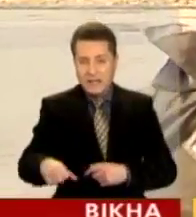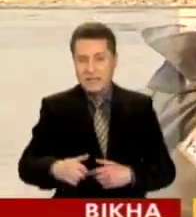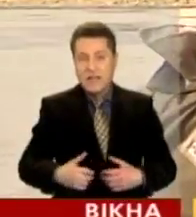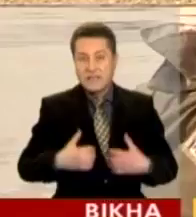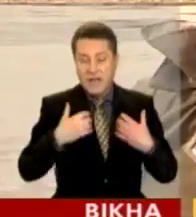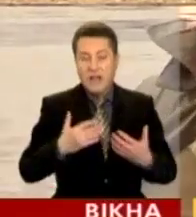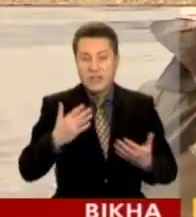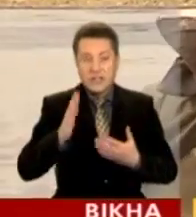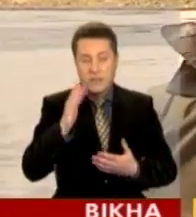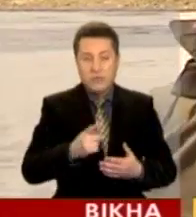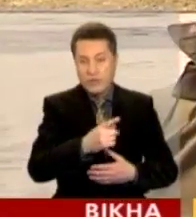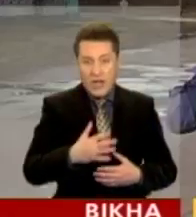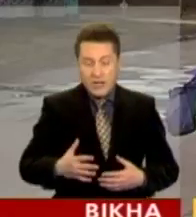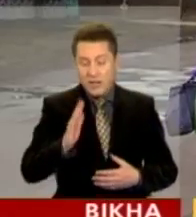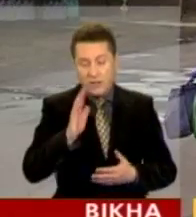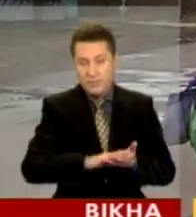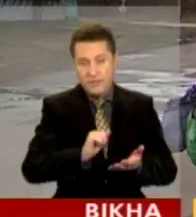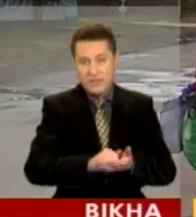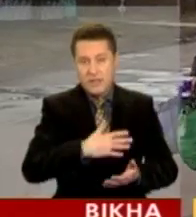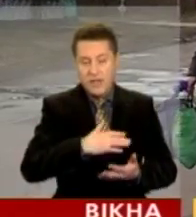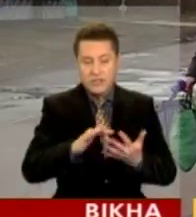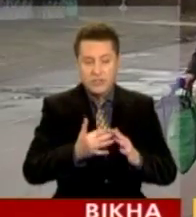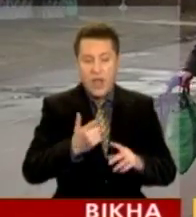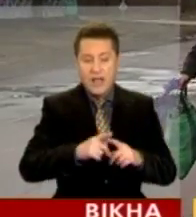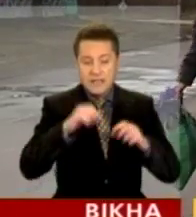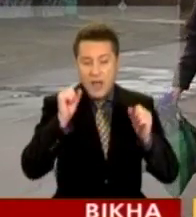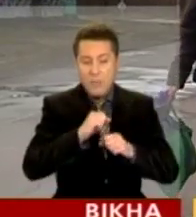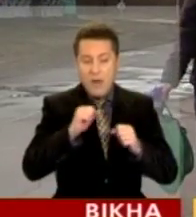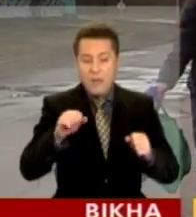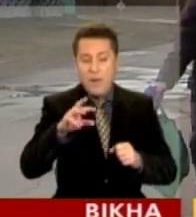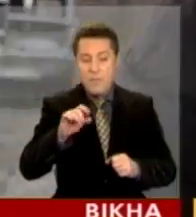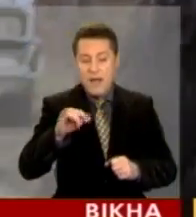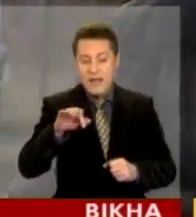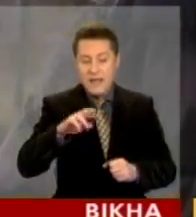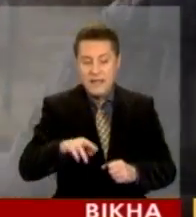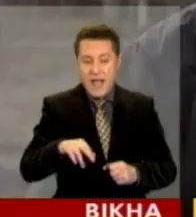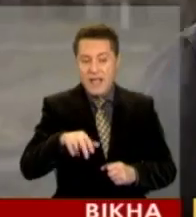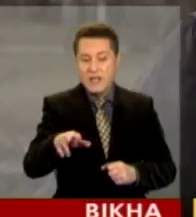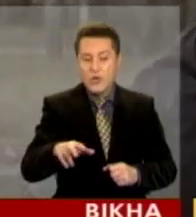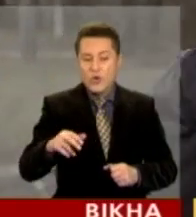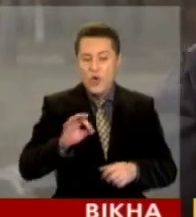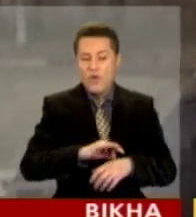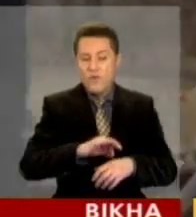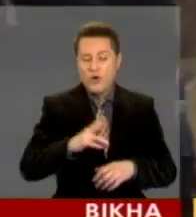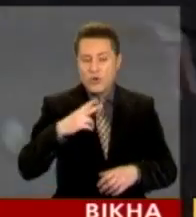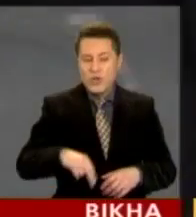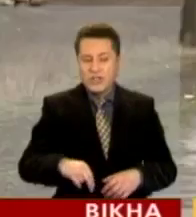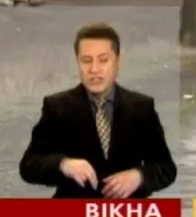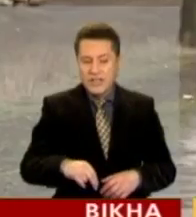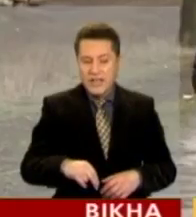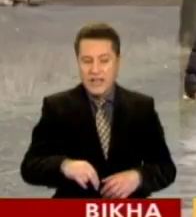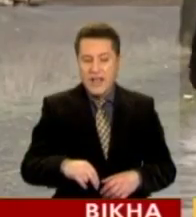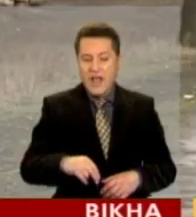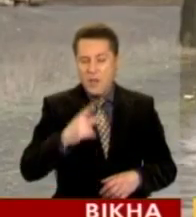це пострадає, звісно ж, наше село. А це бабуся Марія йде поратися по господарству до хворої дочки. За свої літа жінка